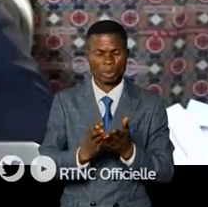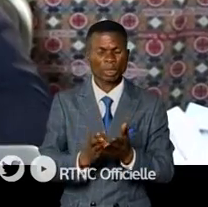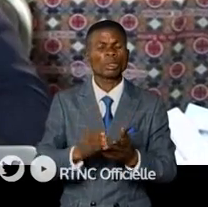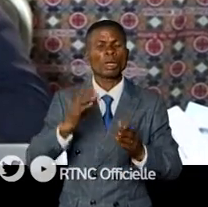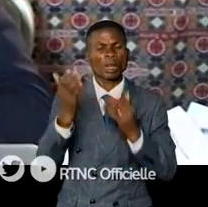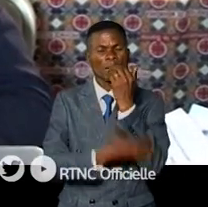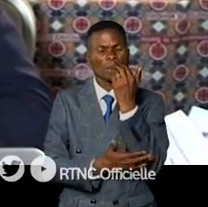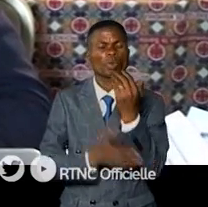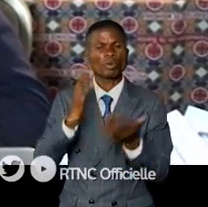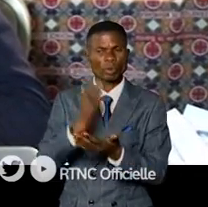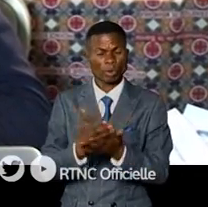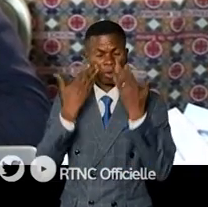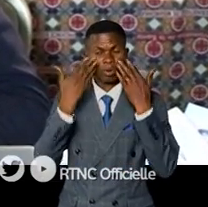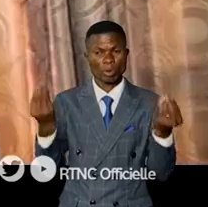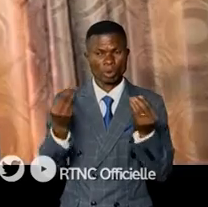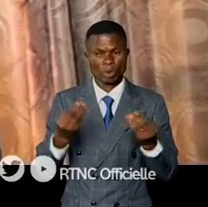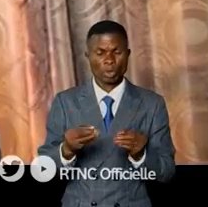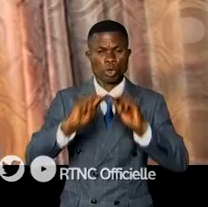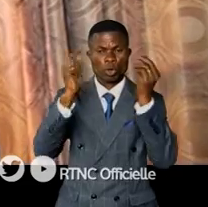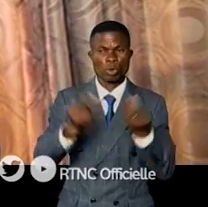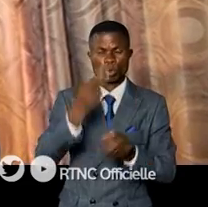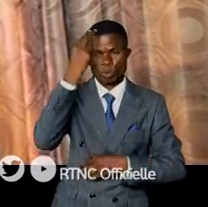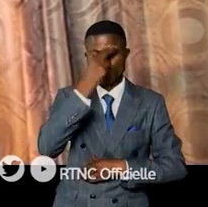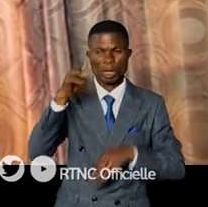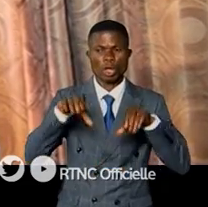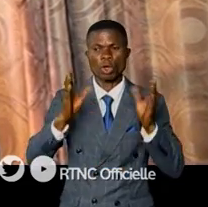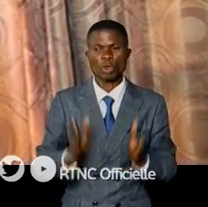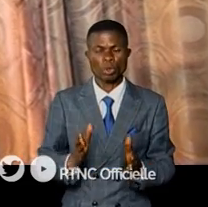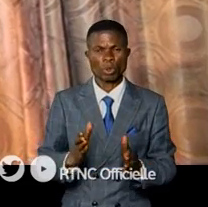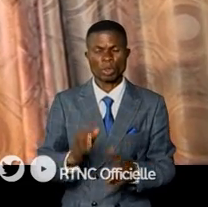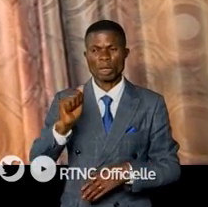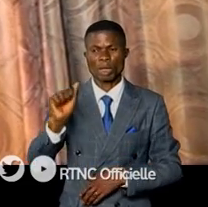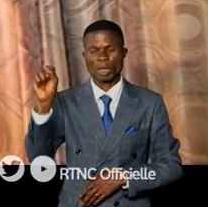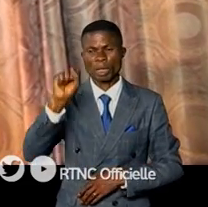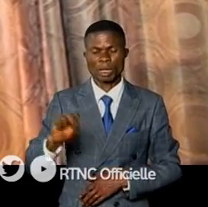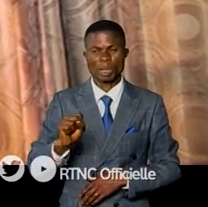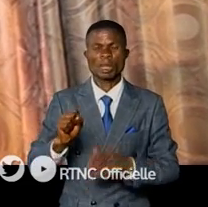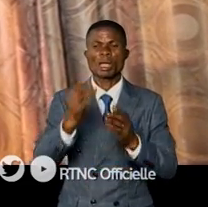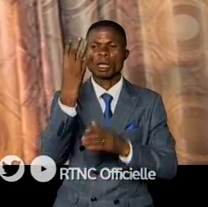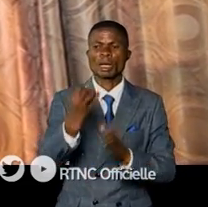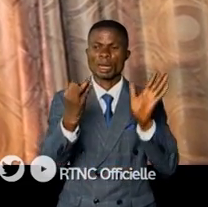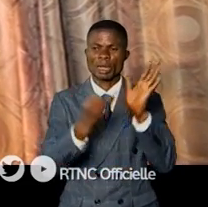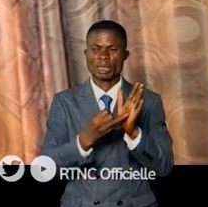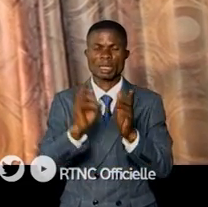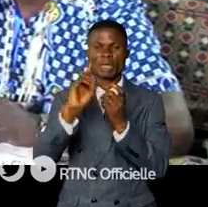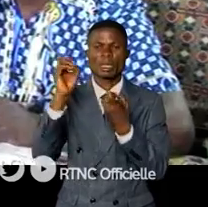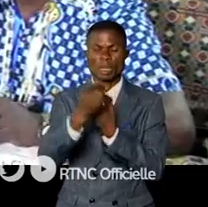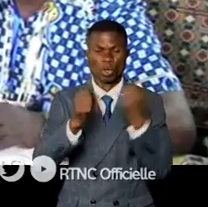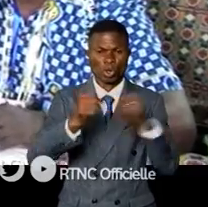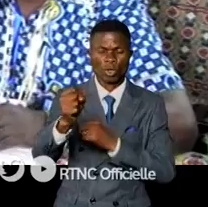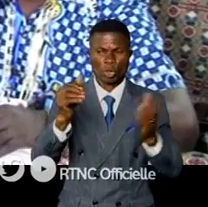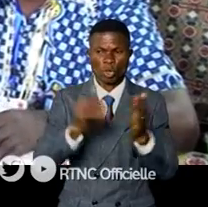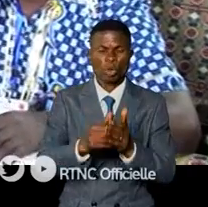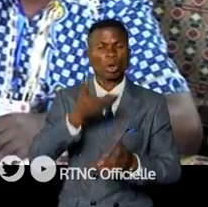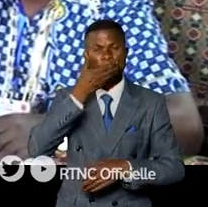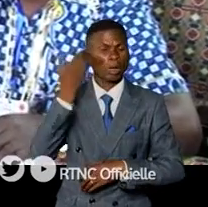de la pauvreté. Voilà pourquoi Caritas Congo Asbel, à travers ses 47 diocèses, s'est investi dans la lutte contre cette